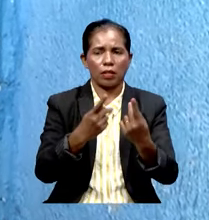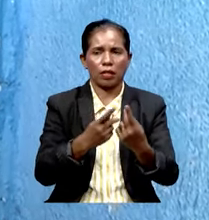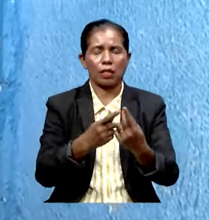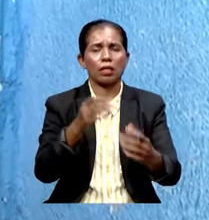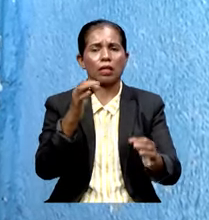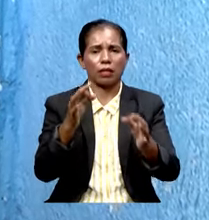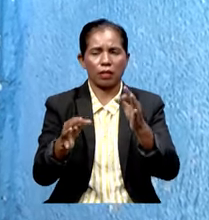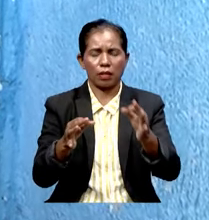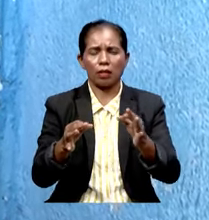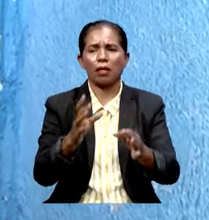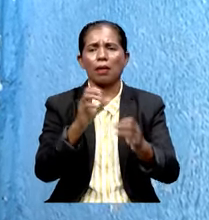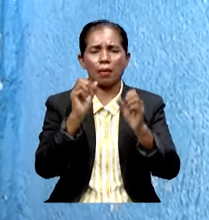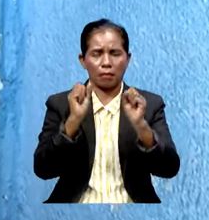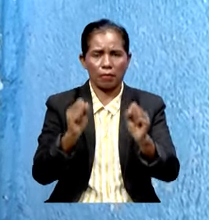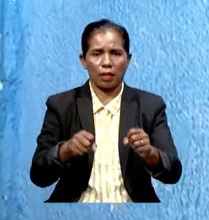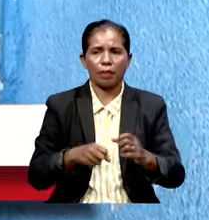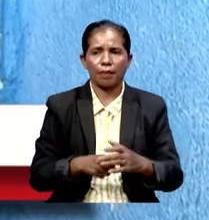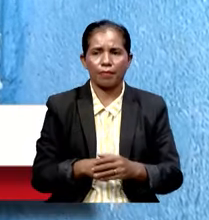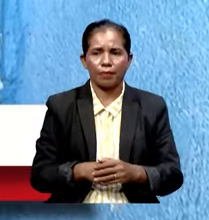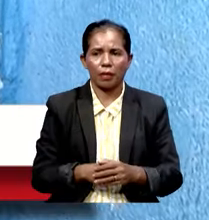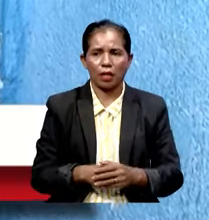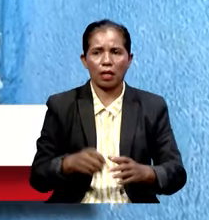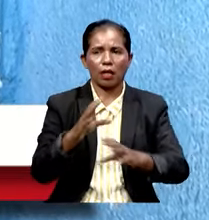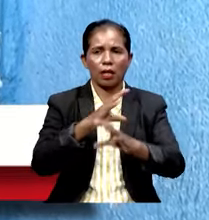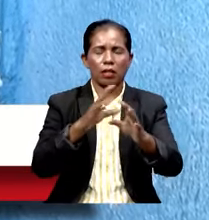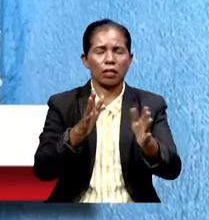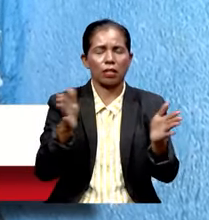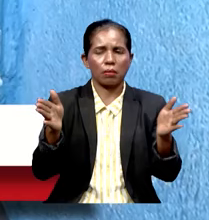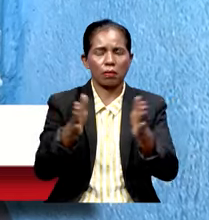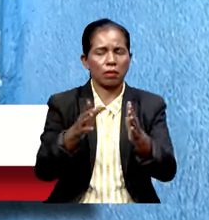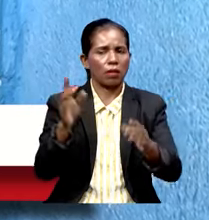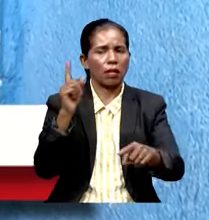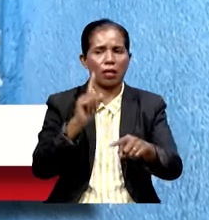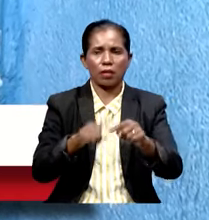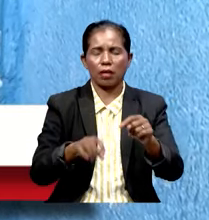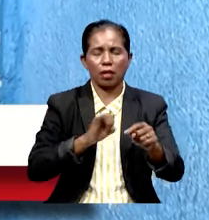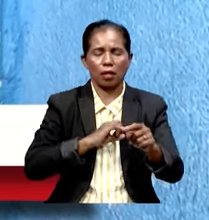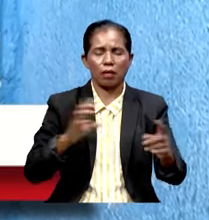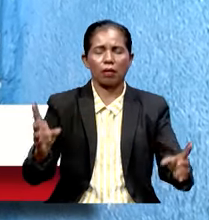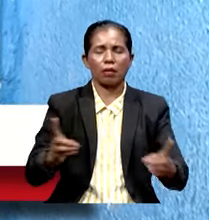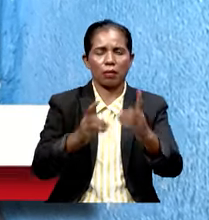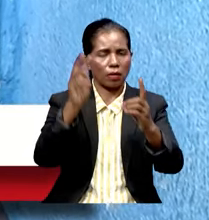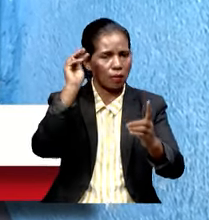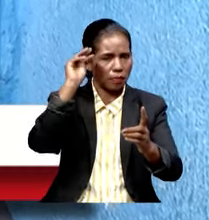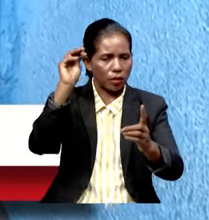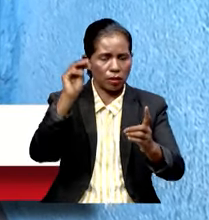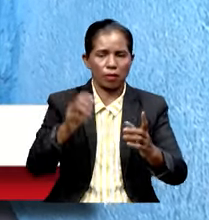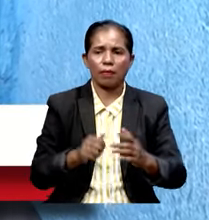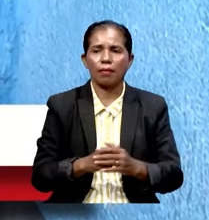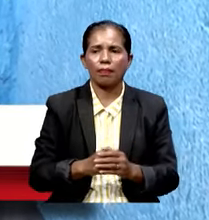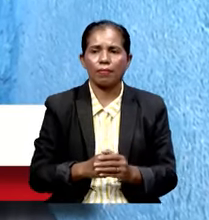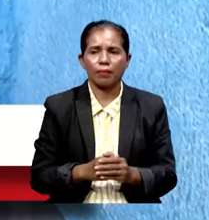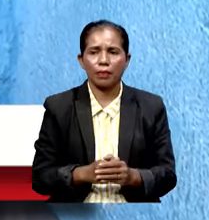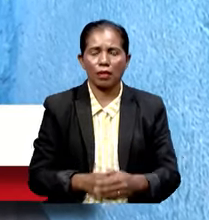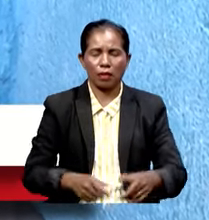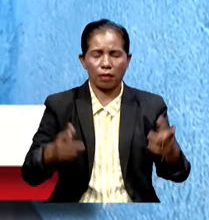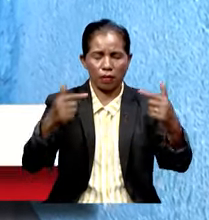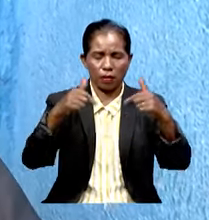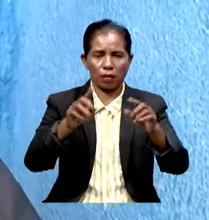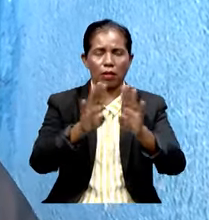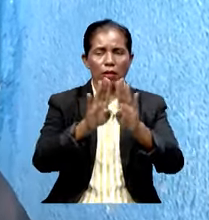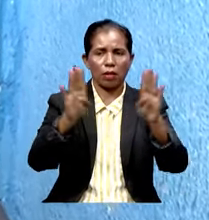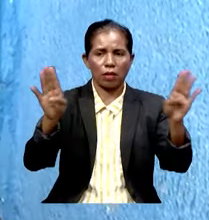be, se bele kom kareta rua se esmalu la diak hau ba hasuru ba ministro para mai